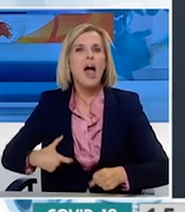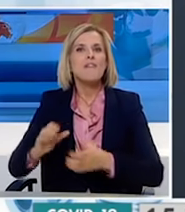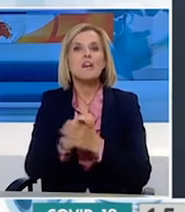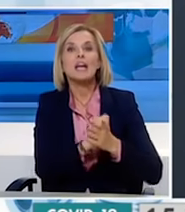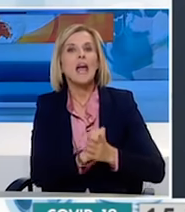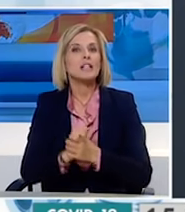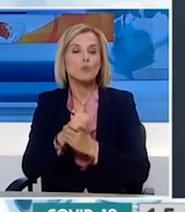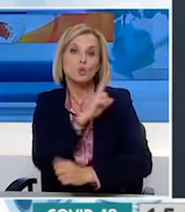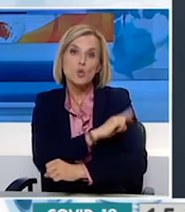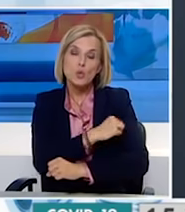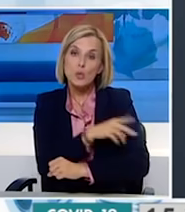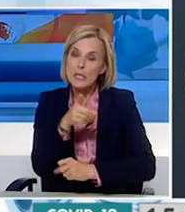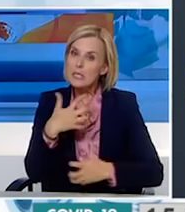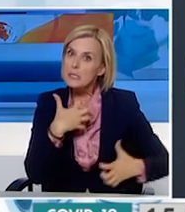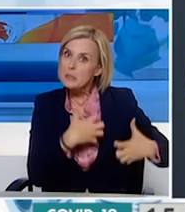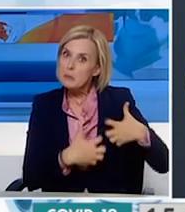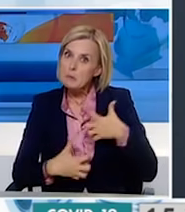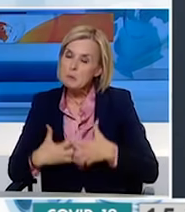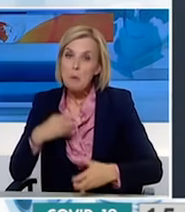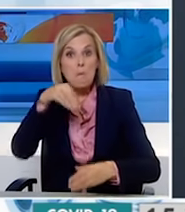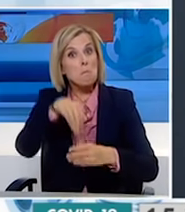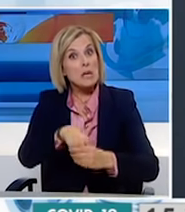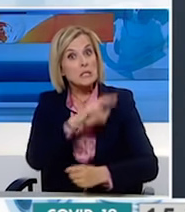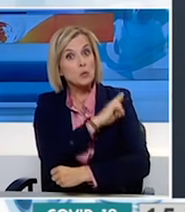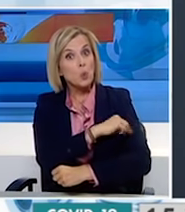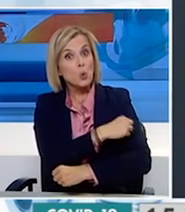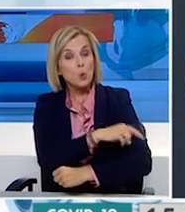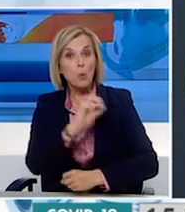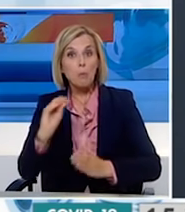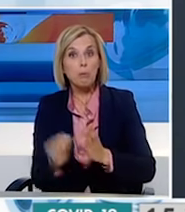πόσο σας ανησυχούν αυτά τα συμβάντα σε δημόσιες δομές υγείας?